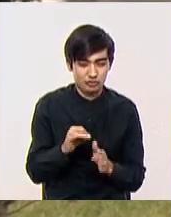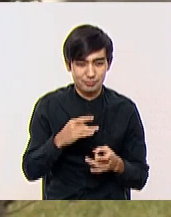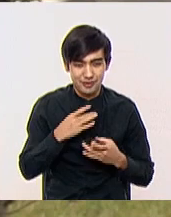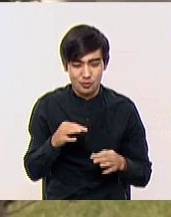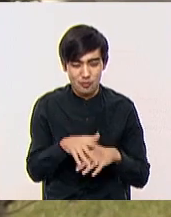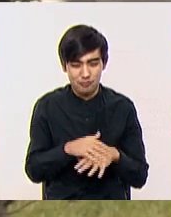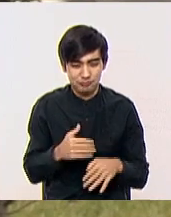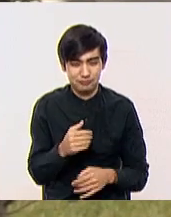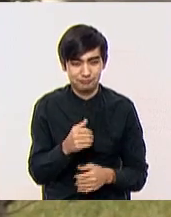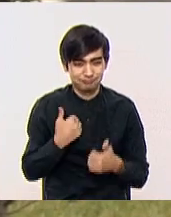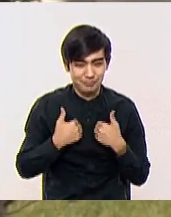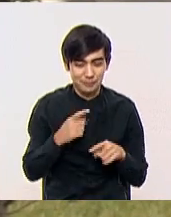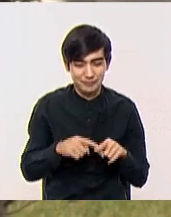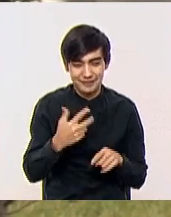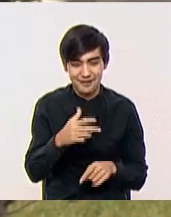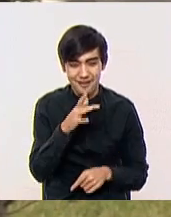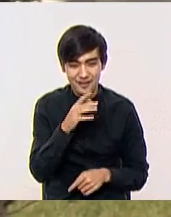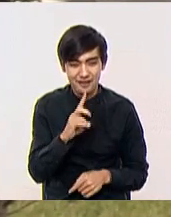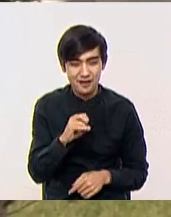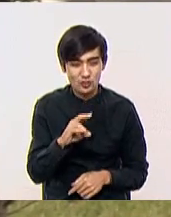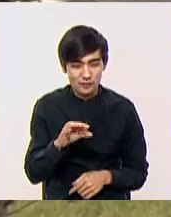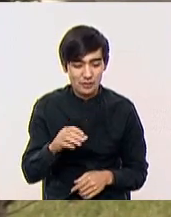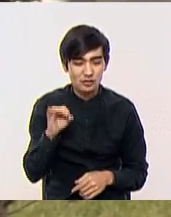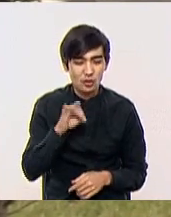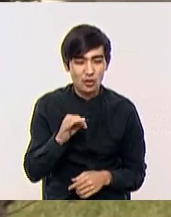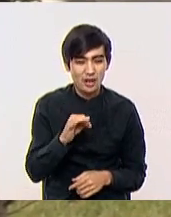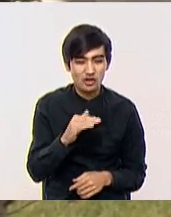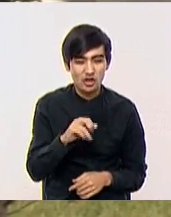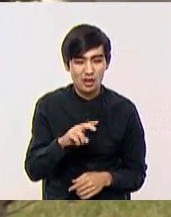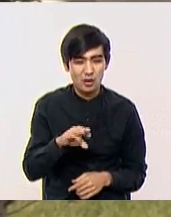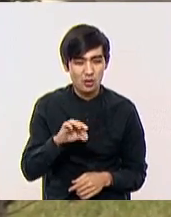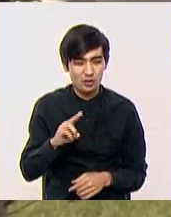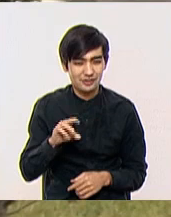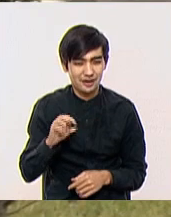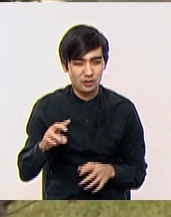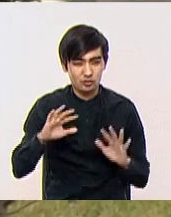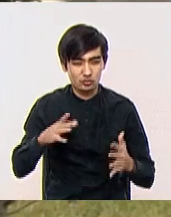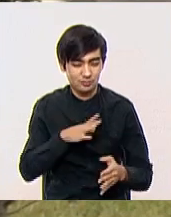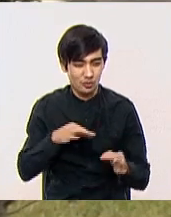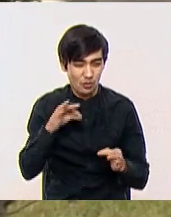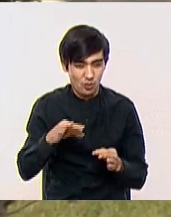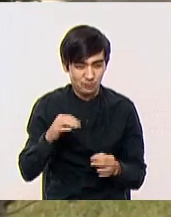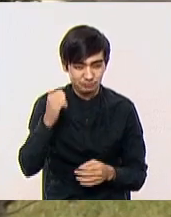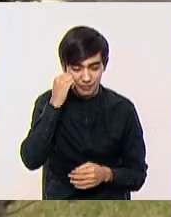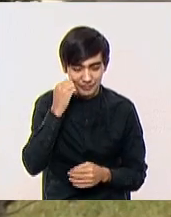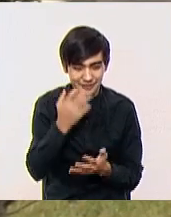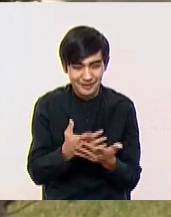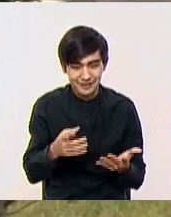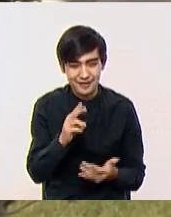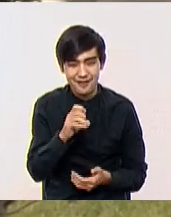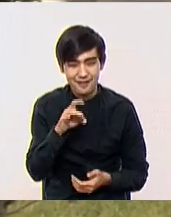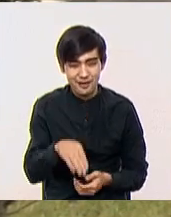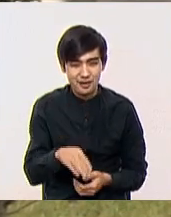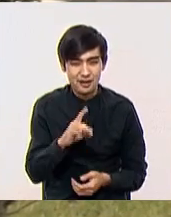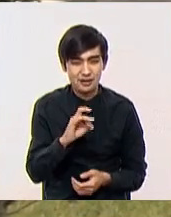жұрт егемендігіміздің 30 жылдығы және желтоқсан оқиғасының 35 жылдығына орай халық қаһарманы Қайрат Рысқұлбеков